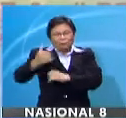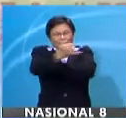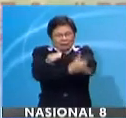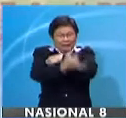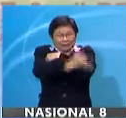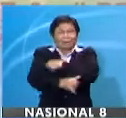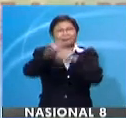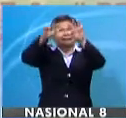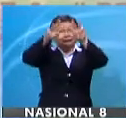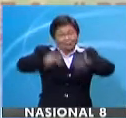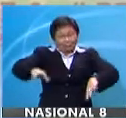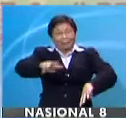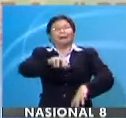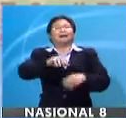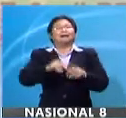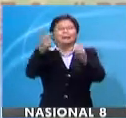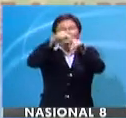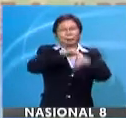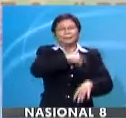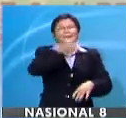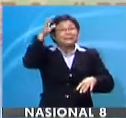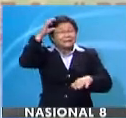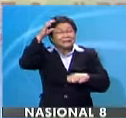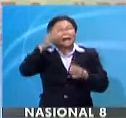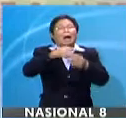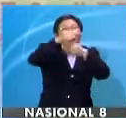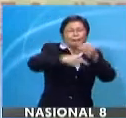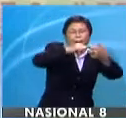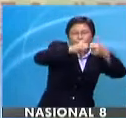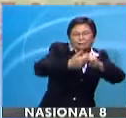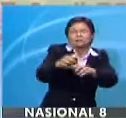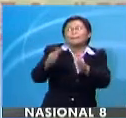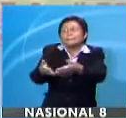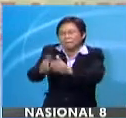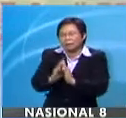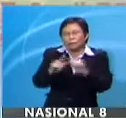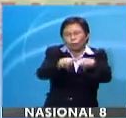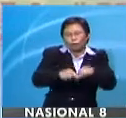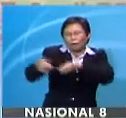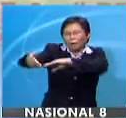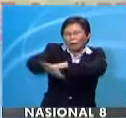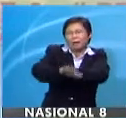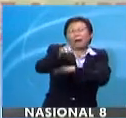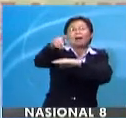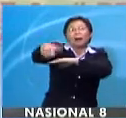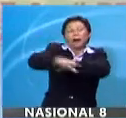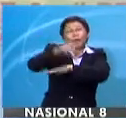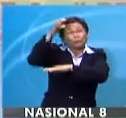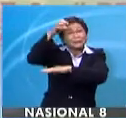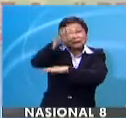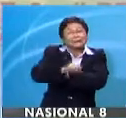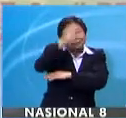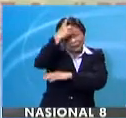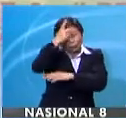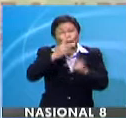anggota kepada China, khususnya dalam isu tuntutan bertindih wilayah maritim di Laut China Selatan. Dan menurut Datuk Seri